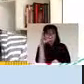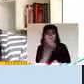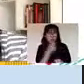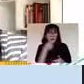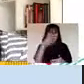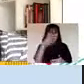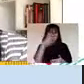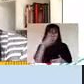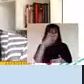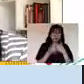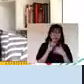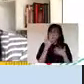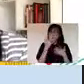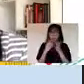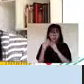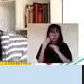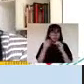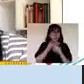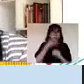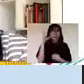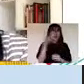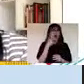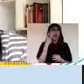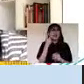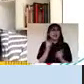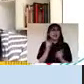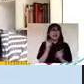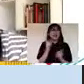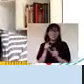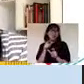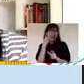pembahasannya sampai di mana, bisa klik di situ.